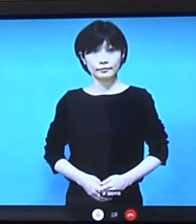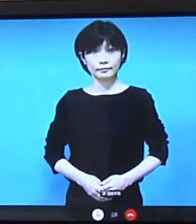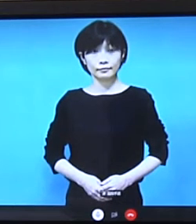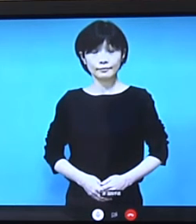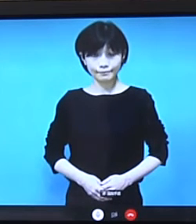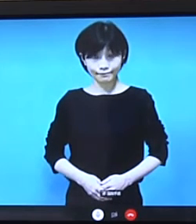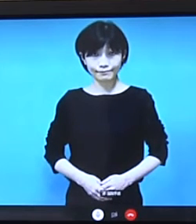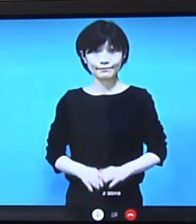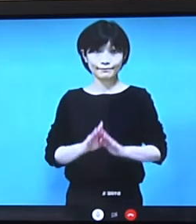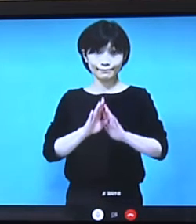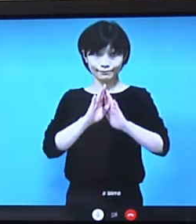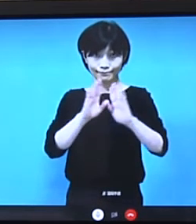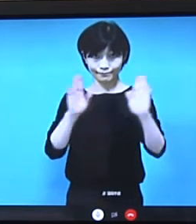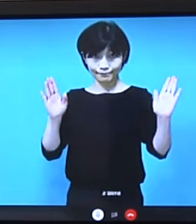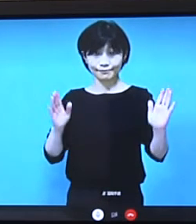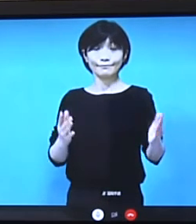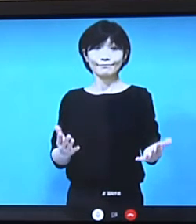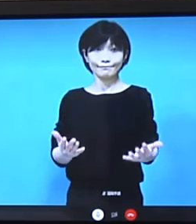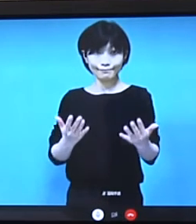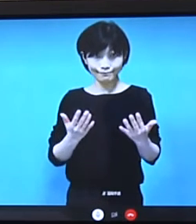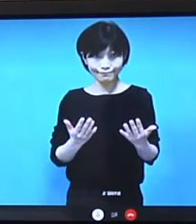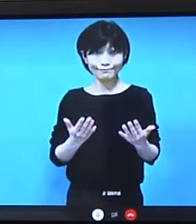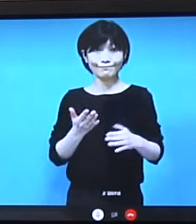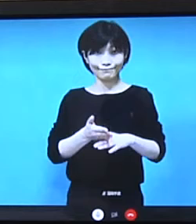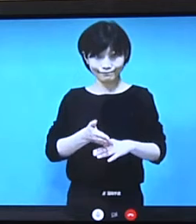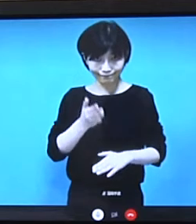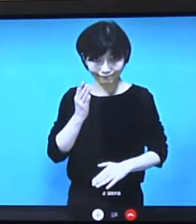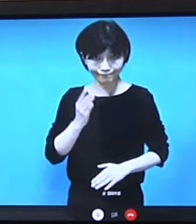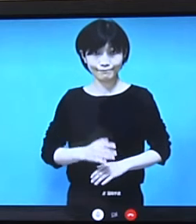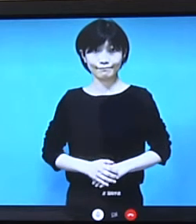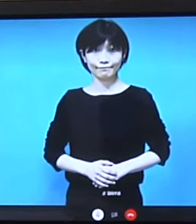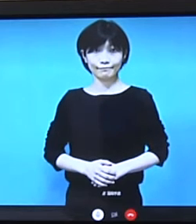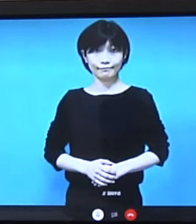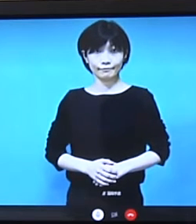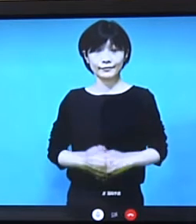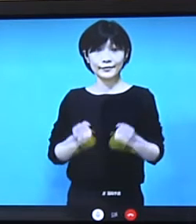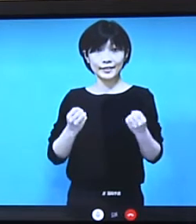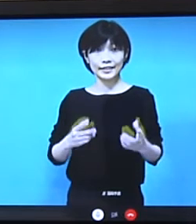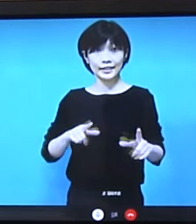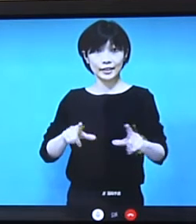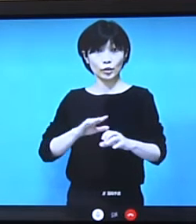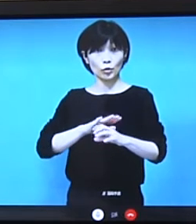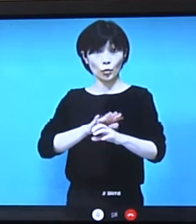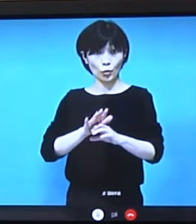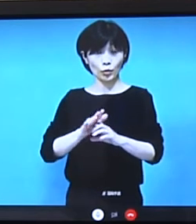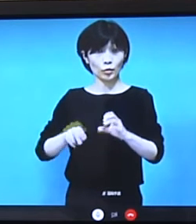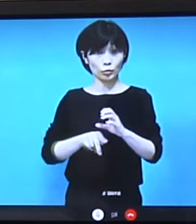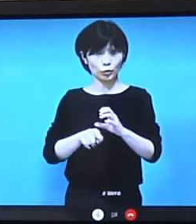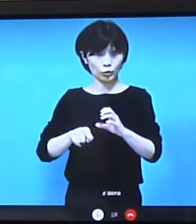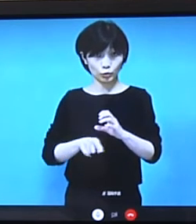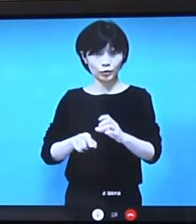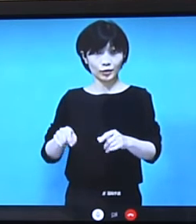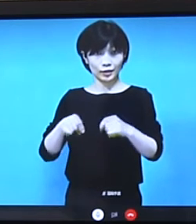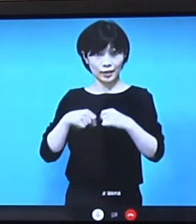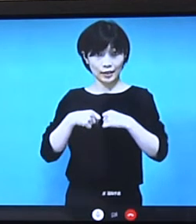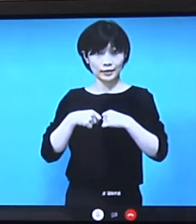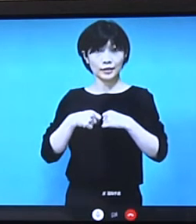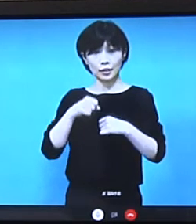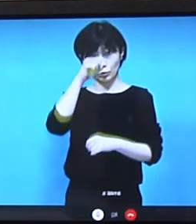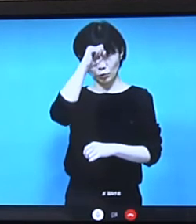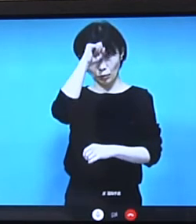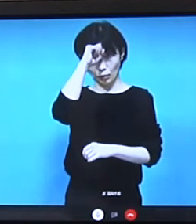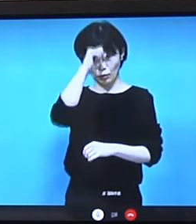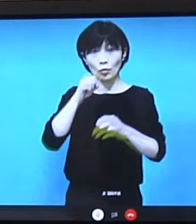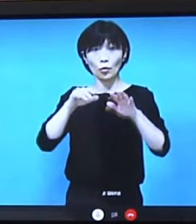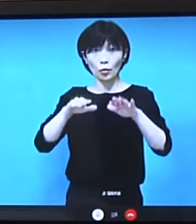はい、本日もお集まりをいただきましてありがとうございます。新型コロナウイルス感染症について、本日新たに確認された感